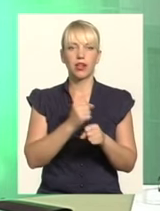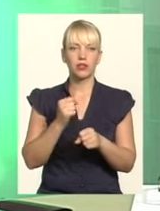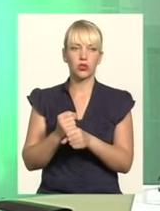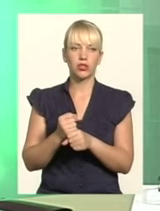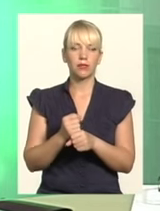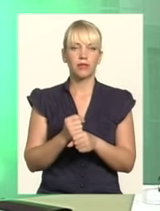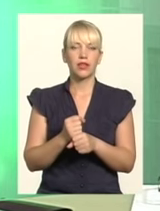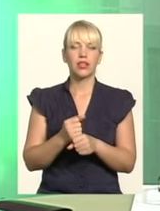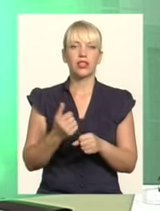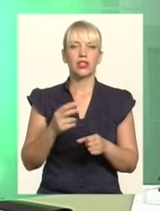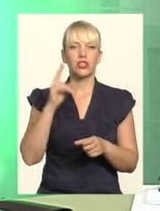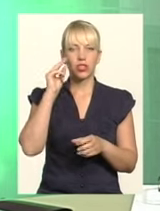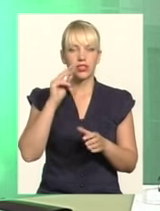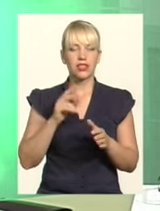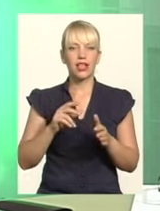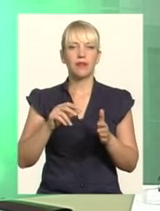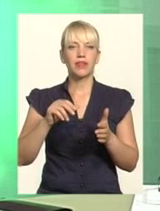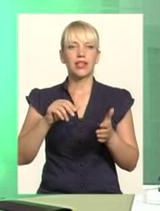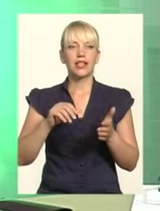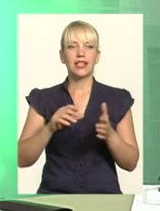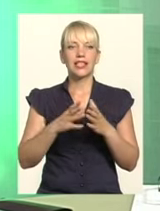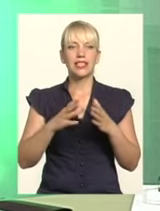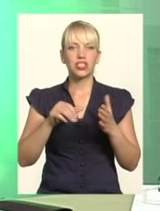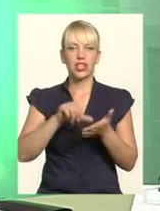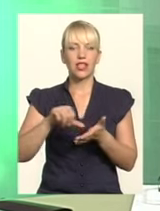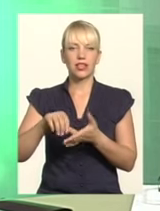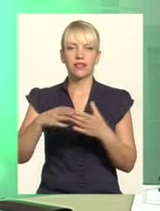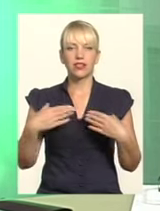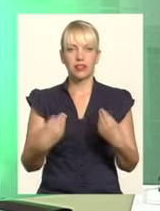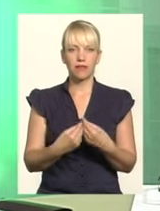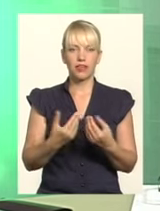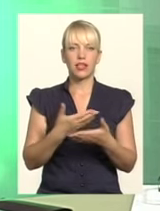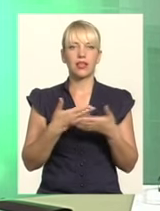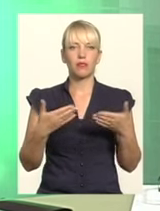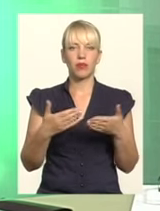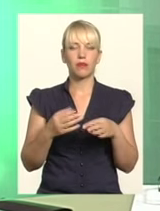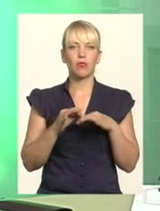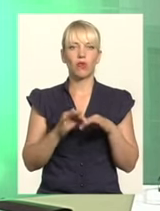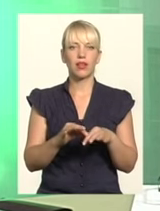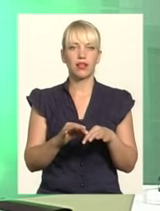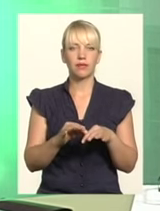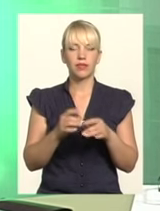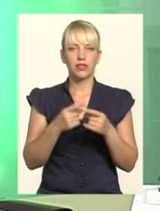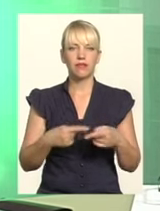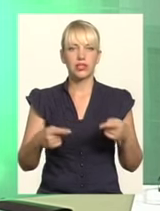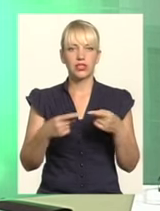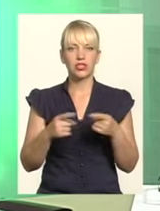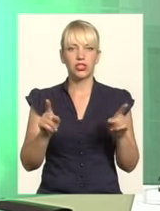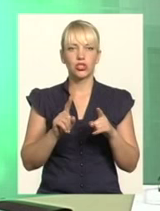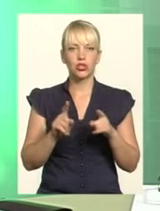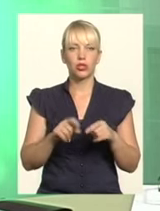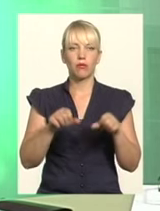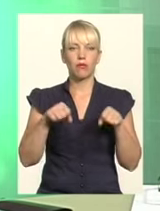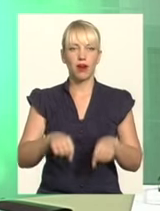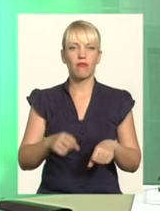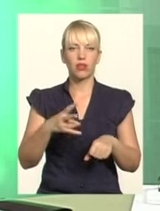числа членів сім'ї пільговика чи самого пільговика, і ми провели кількість, значить, ми визначили, що право на